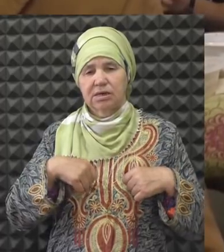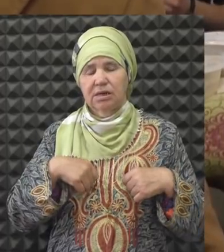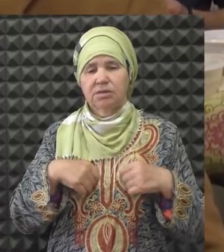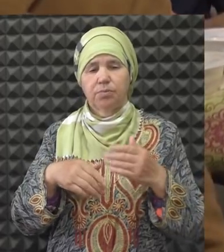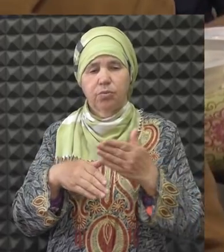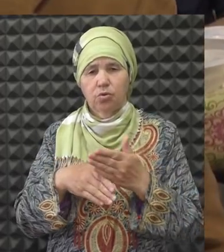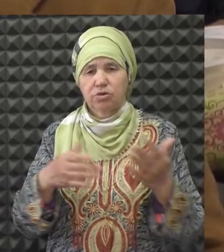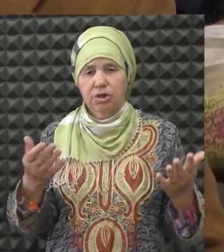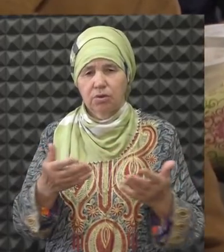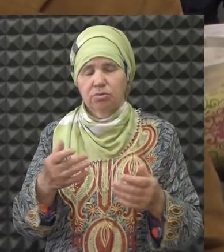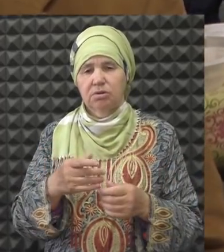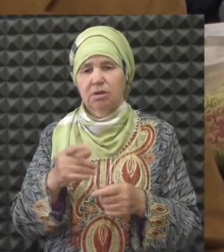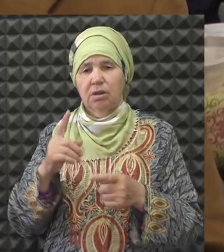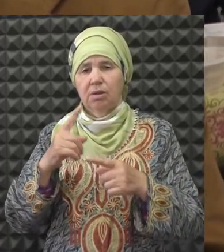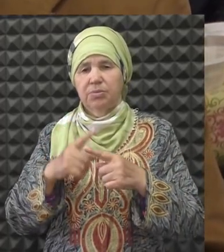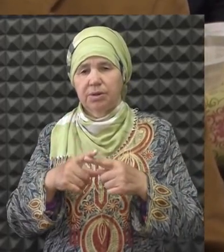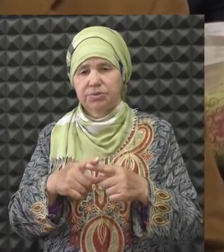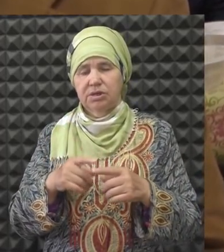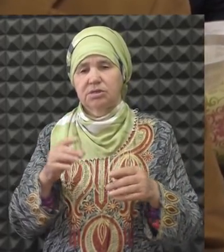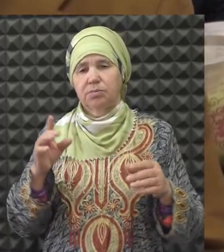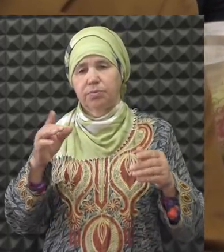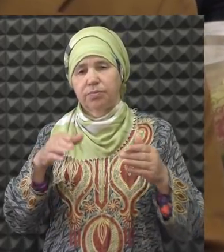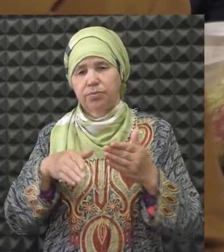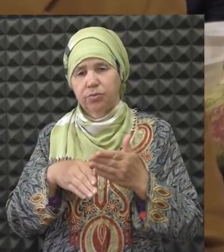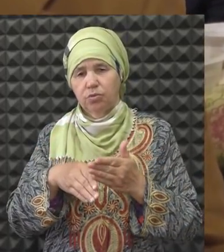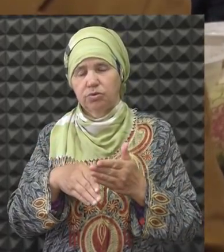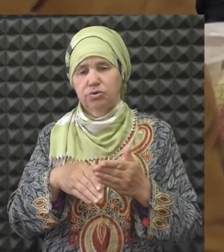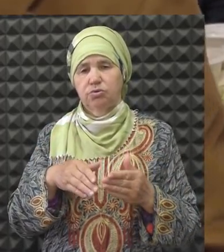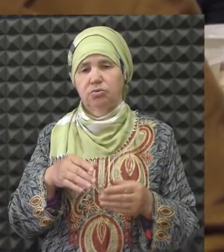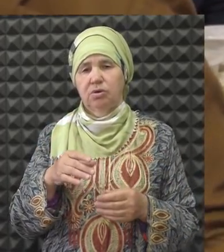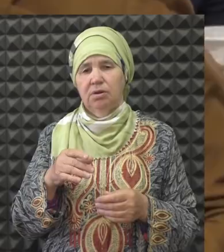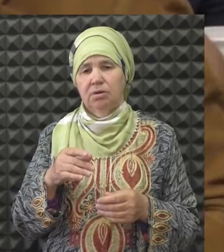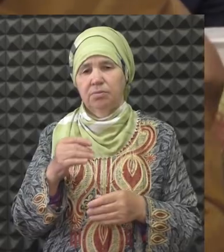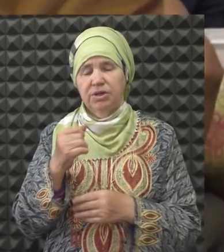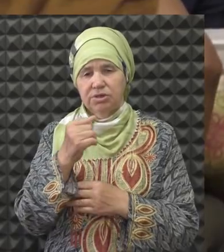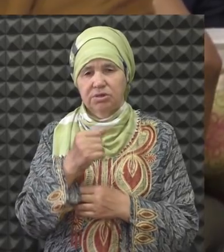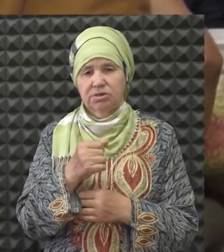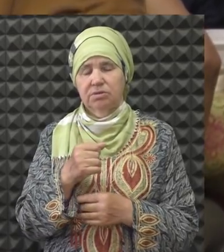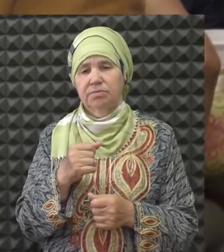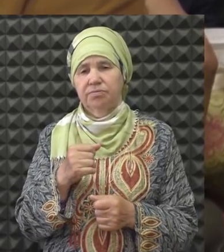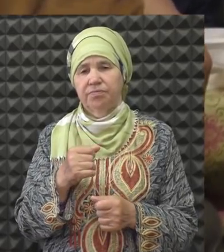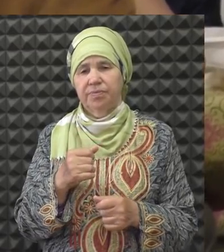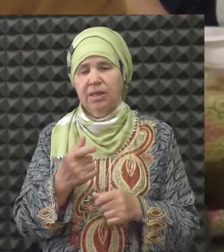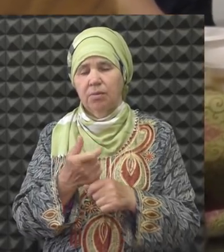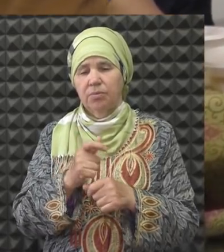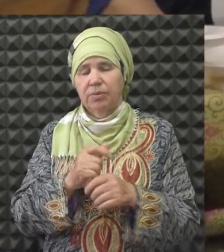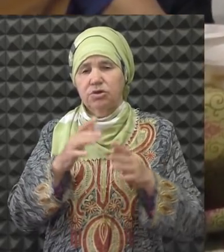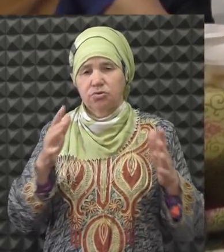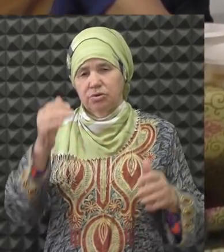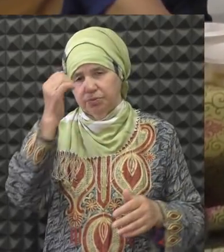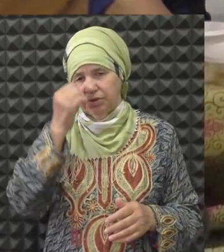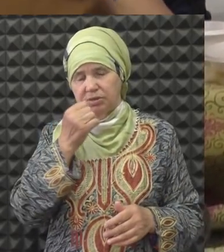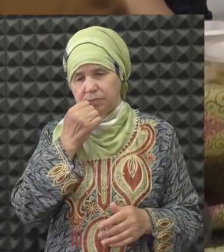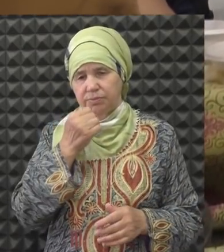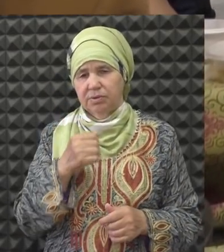стараются оказывать помощь, приобщаться к этой работе. Это вот Бигзур